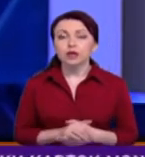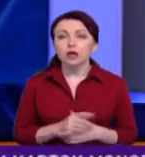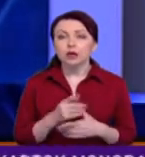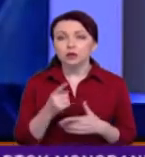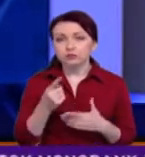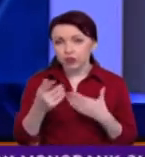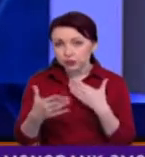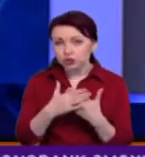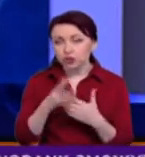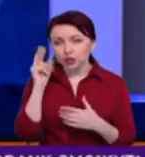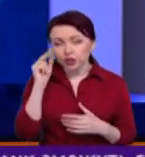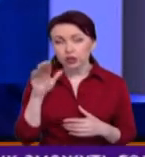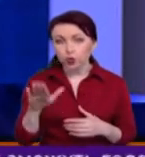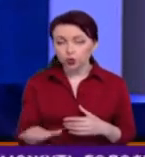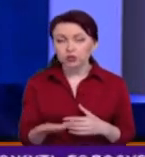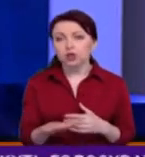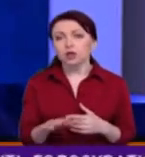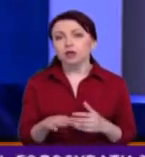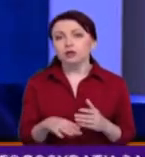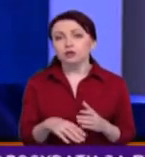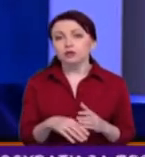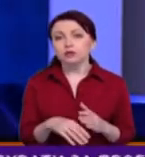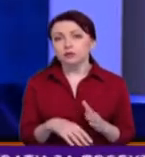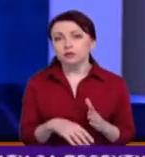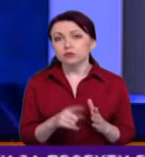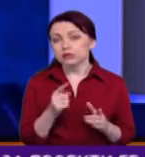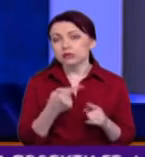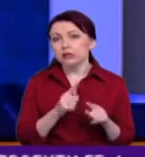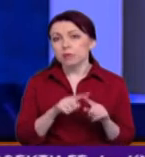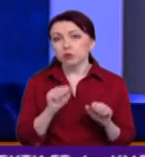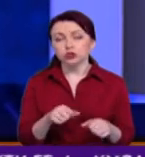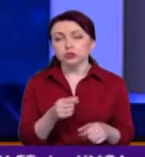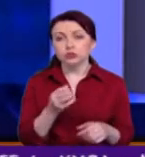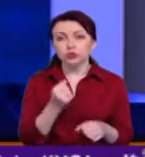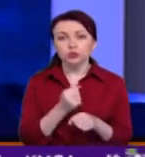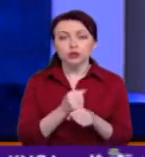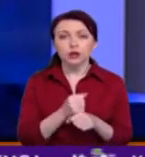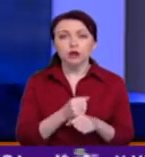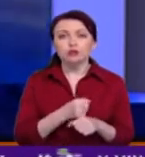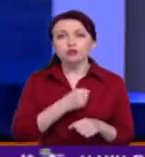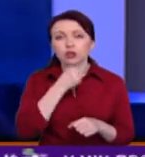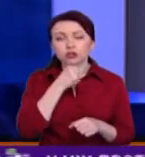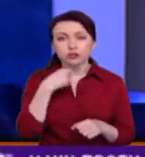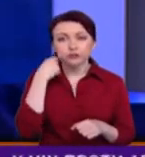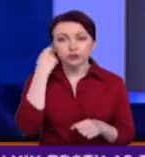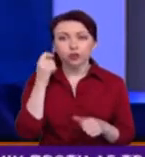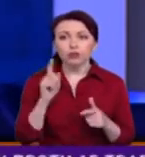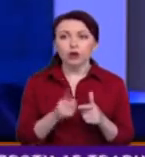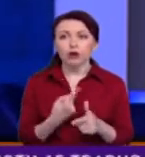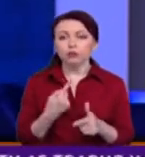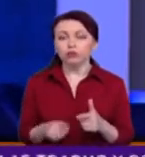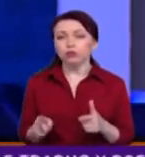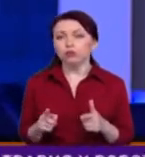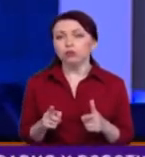наближення дати інаугурації визначити, що це може виконати цю функцію, або старший за віком, або